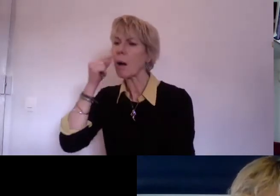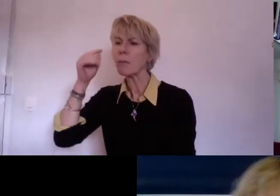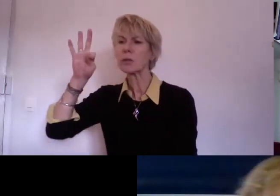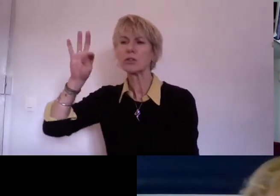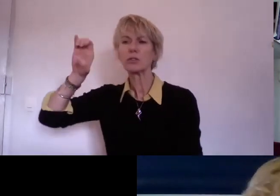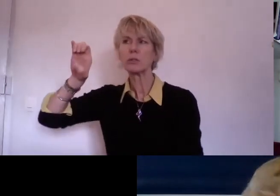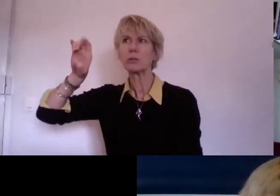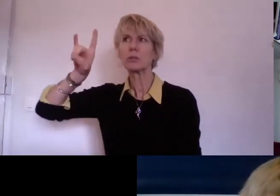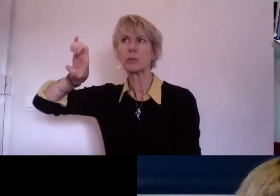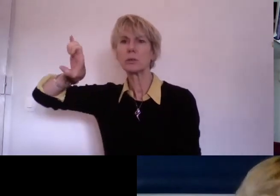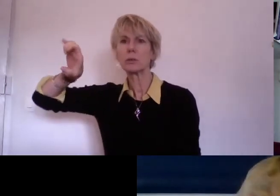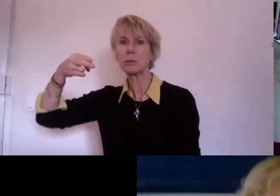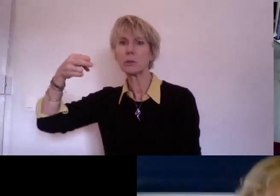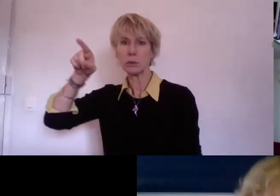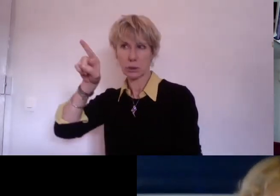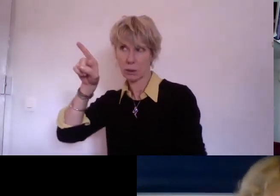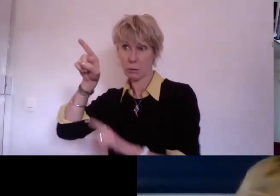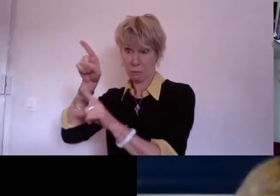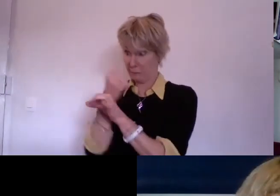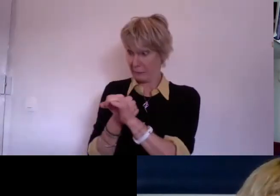médico-sociaux et qui vient de lancer sa plateforme, et vous en parlera